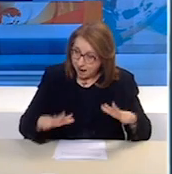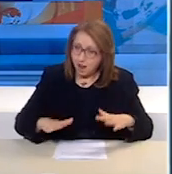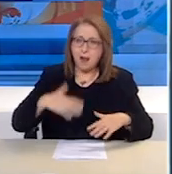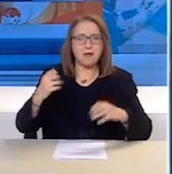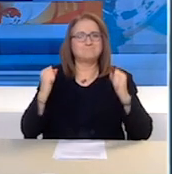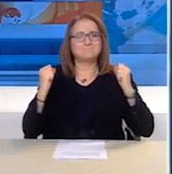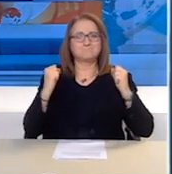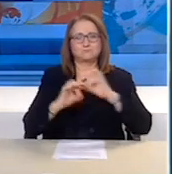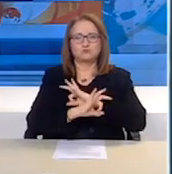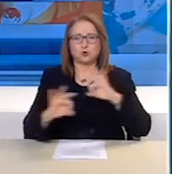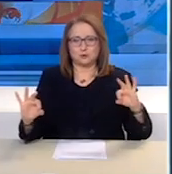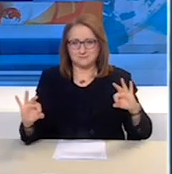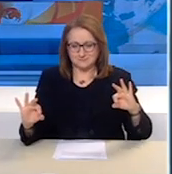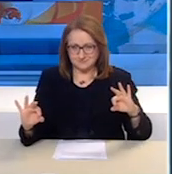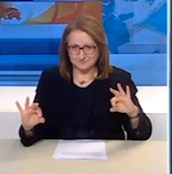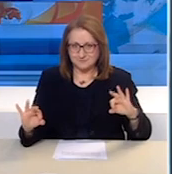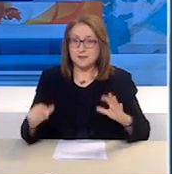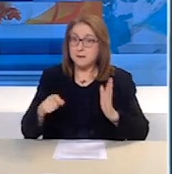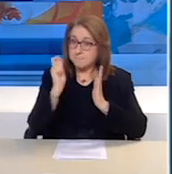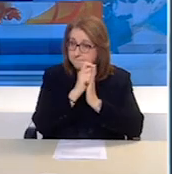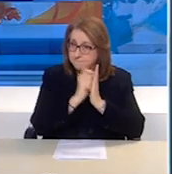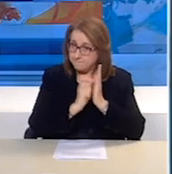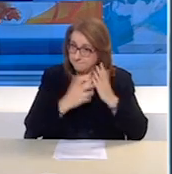καλά. Ενώ έχουν καταγραφεί